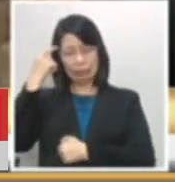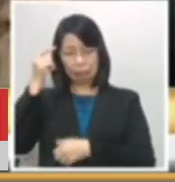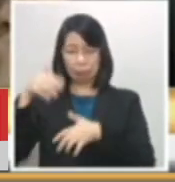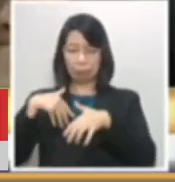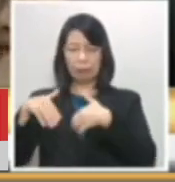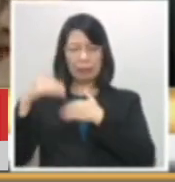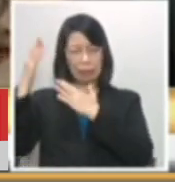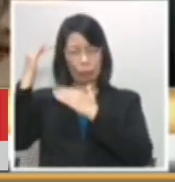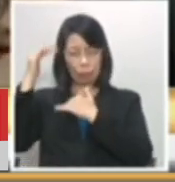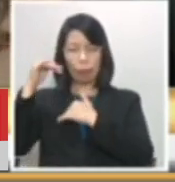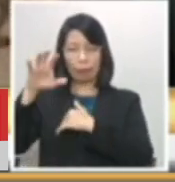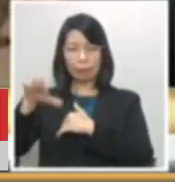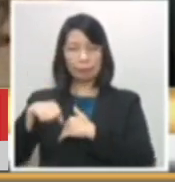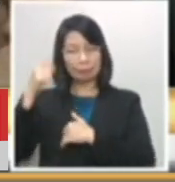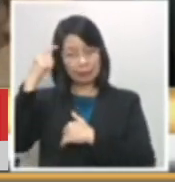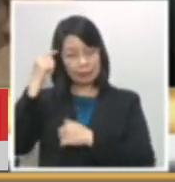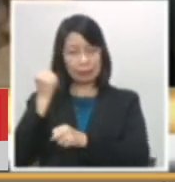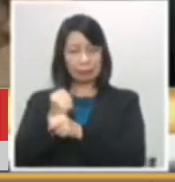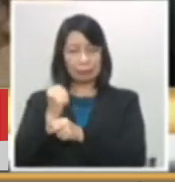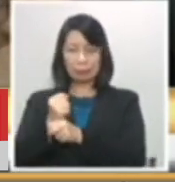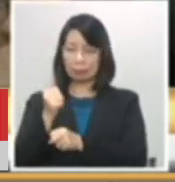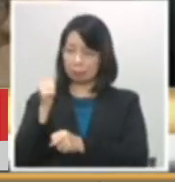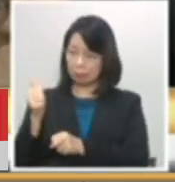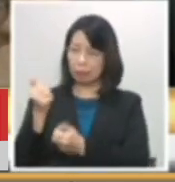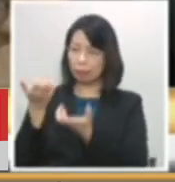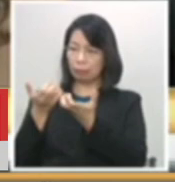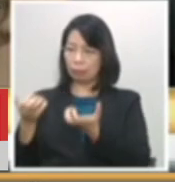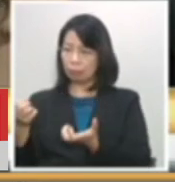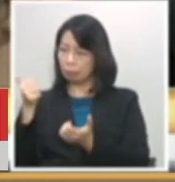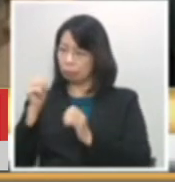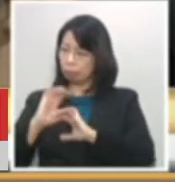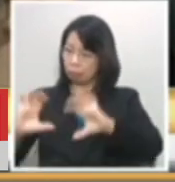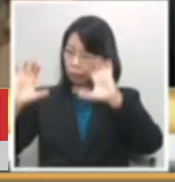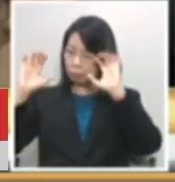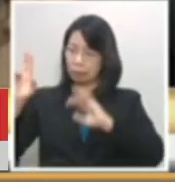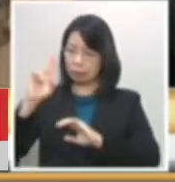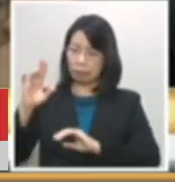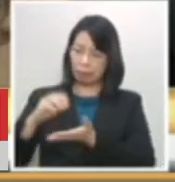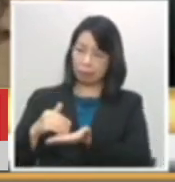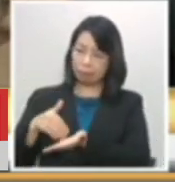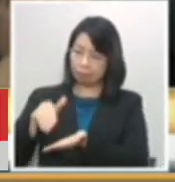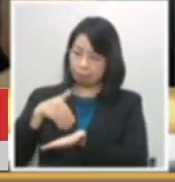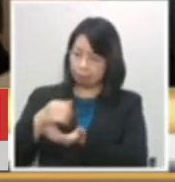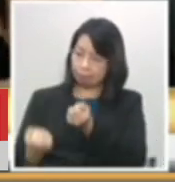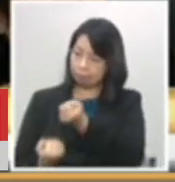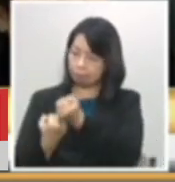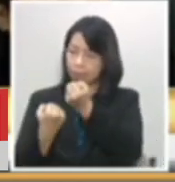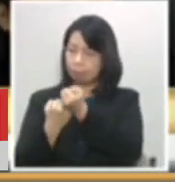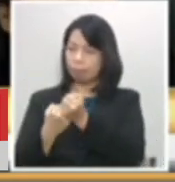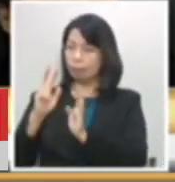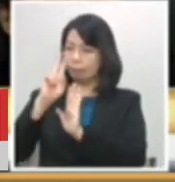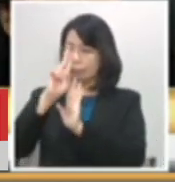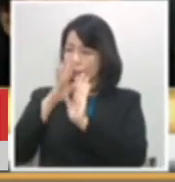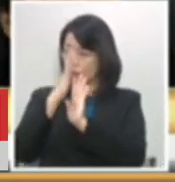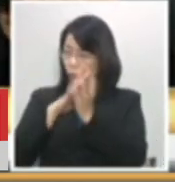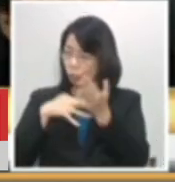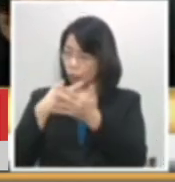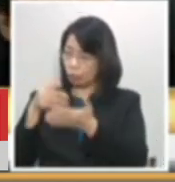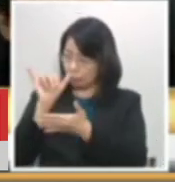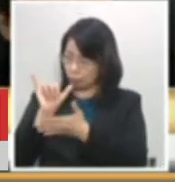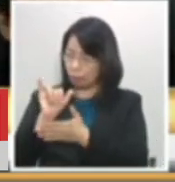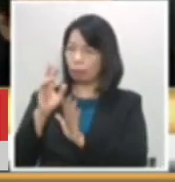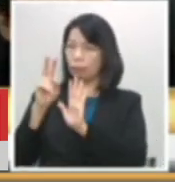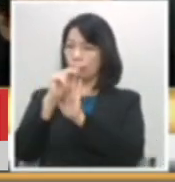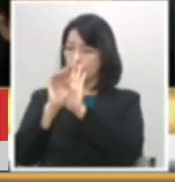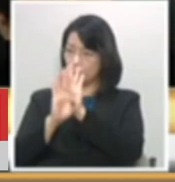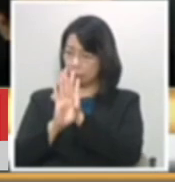างสูงครับว่าจะเป็นเครื่องมือที่สำคัญของรัฐบาลในการที่จะผลักดันยุทธศาสตร์นโยบายและช่วยทำให้ความเป็นอยู่